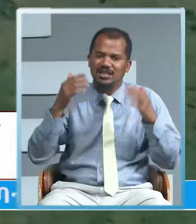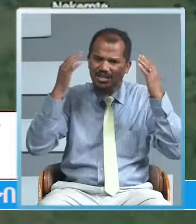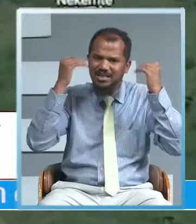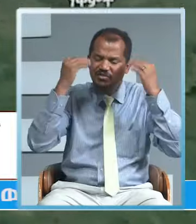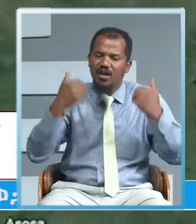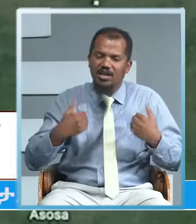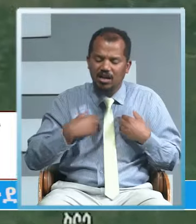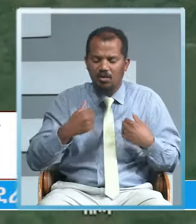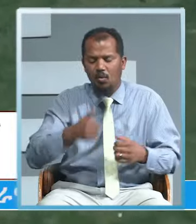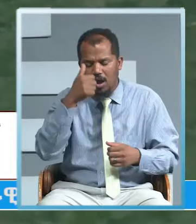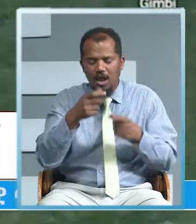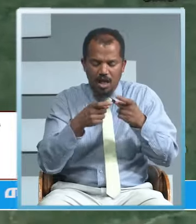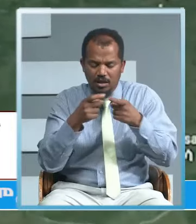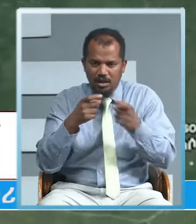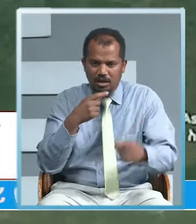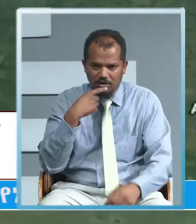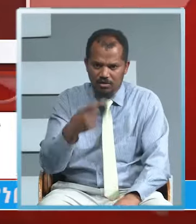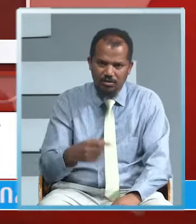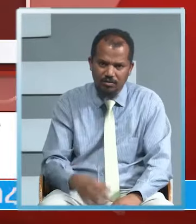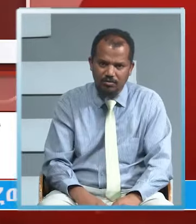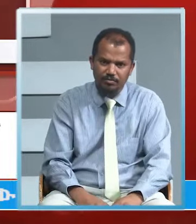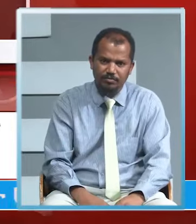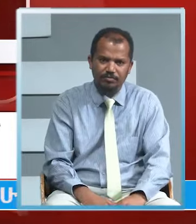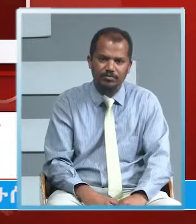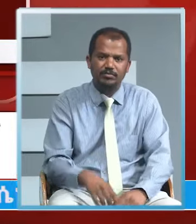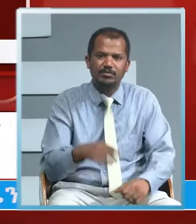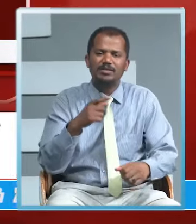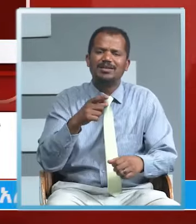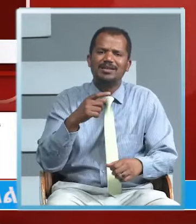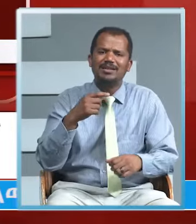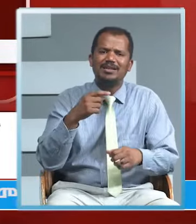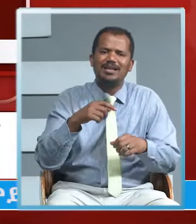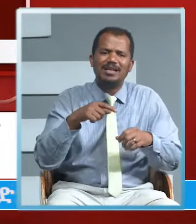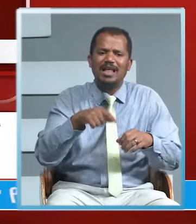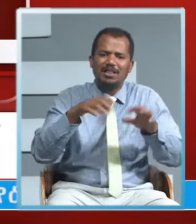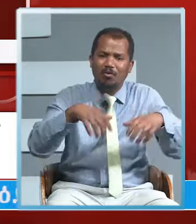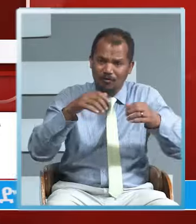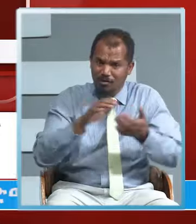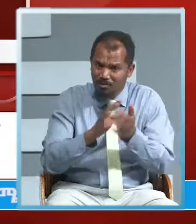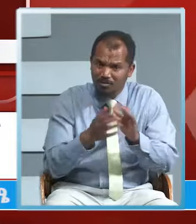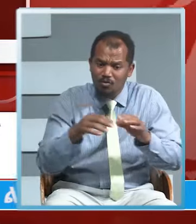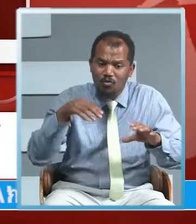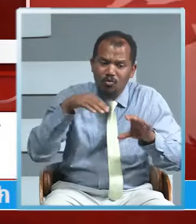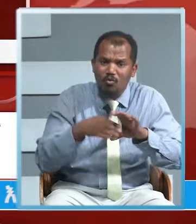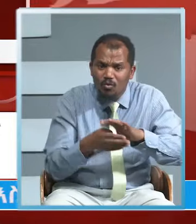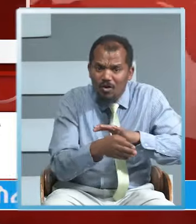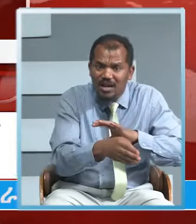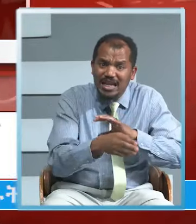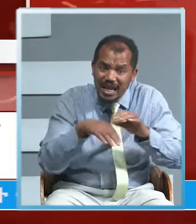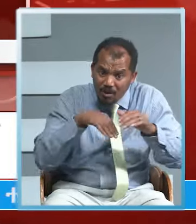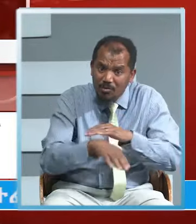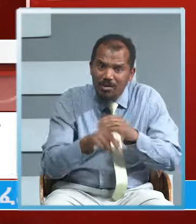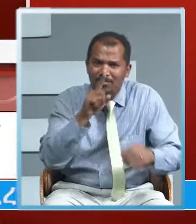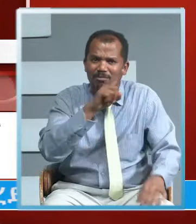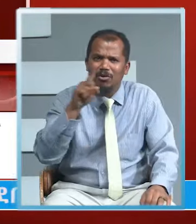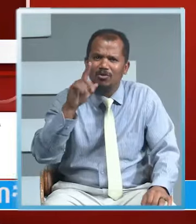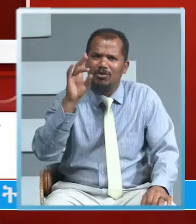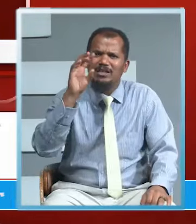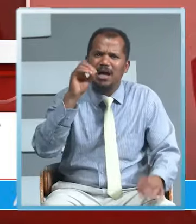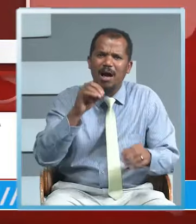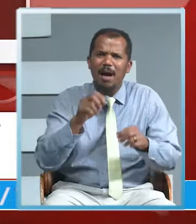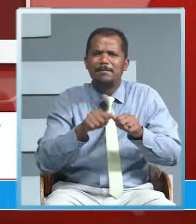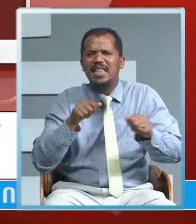ተስፋ እንዳለው ዋና አስተዳዳሪው አመልክተዋል። 13 ዓመት የተቆፈረ በመሆኑና ጉርጓዱ ልጆቹ የገቡበት ወደ 170